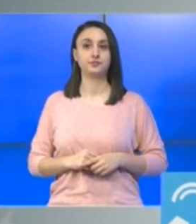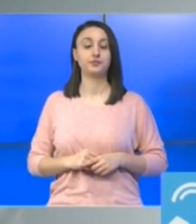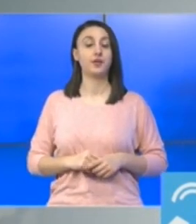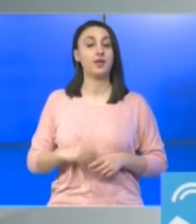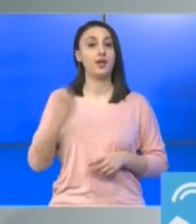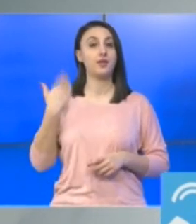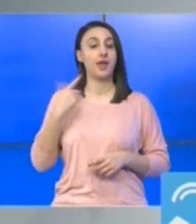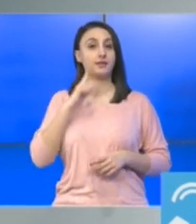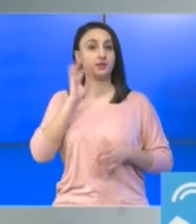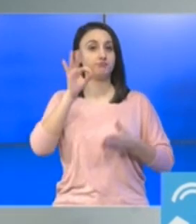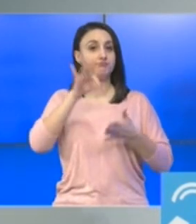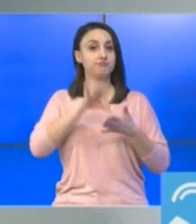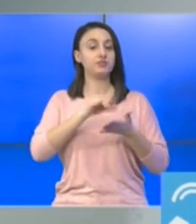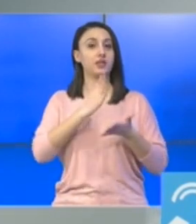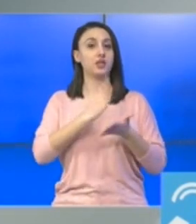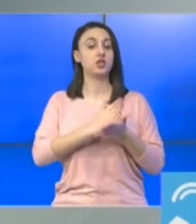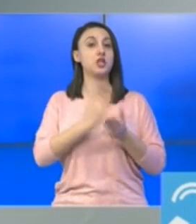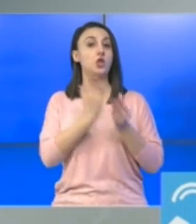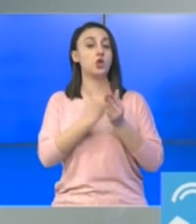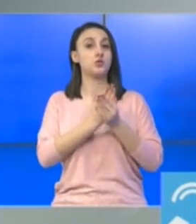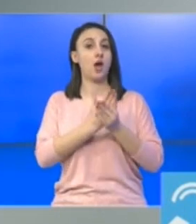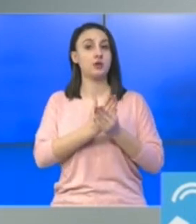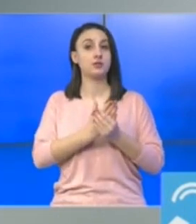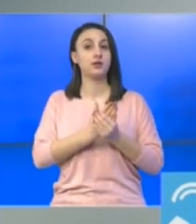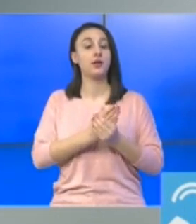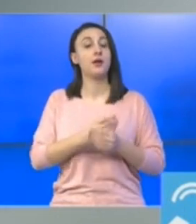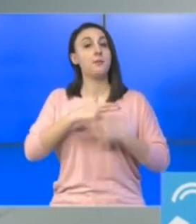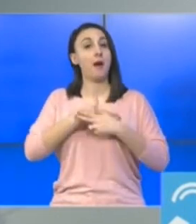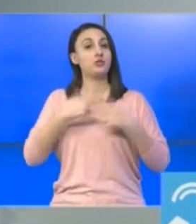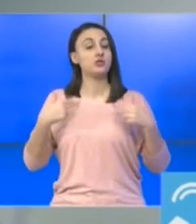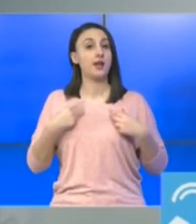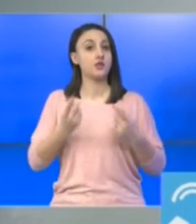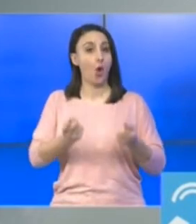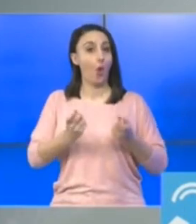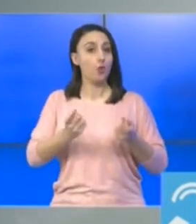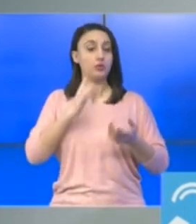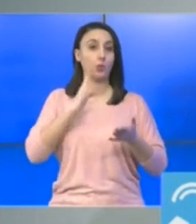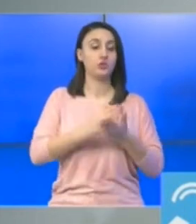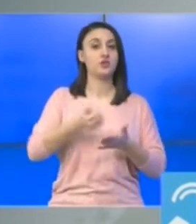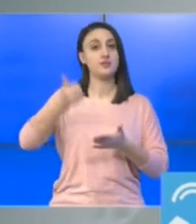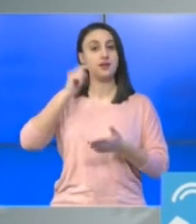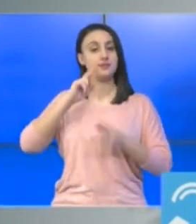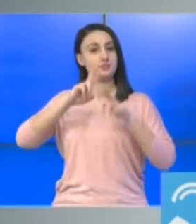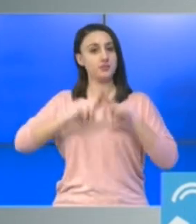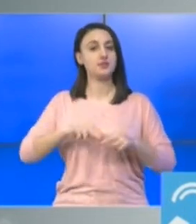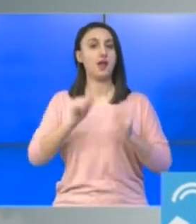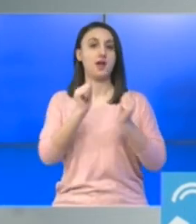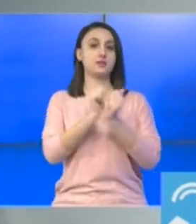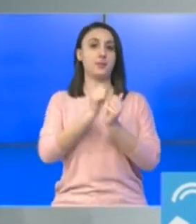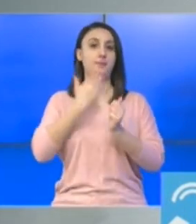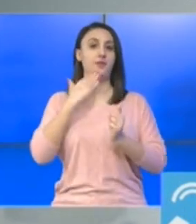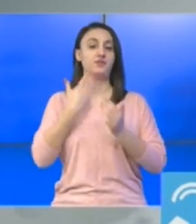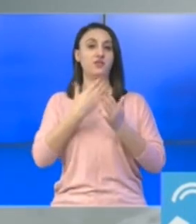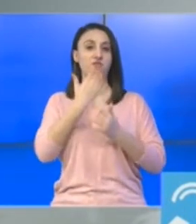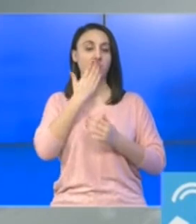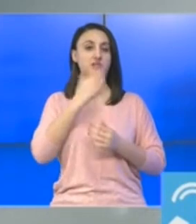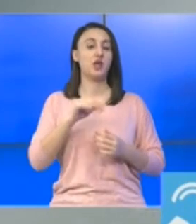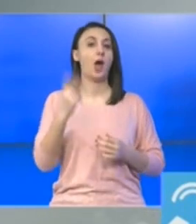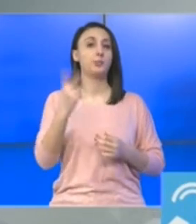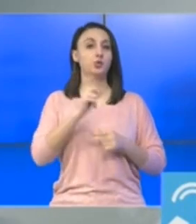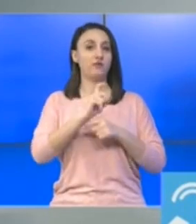Înainte de pronunțarea sentinței în dosarul Caracal, magistrații Tribunalului Olt au decis ieri să mențină măsura arestării preventive față de cei